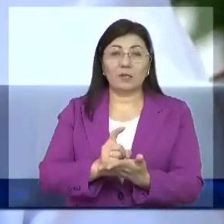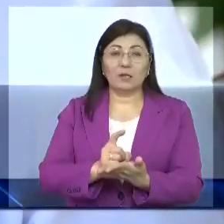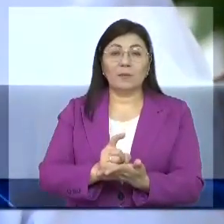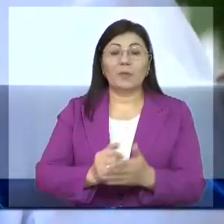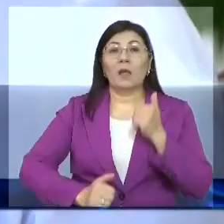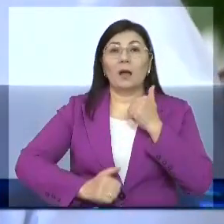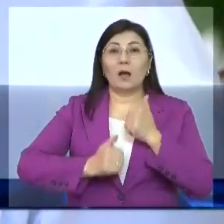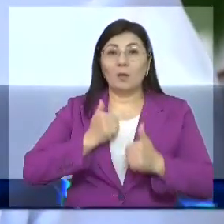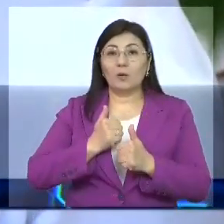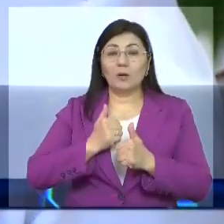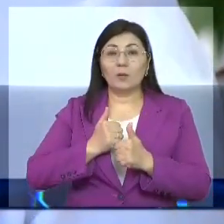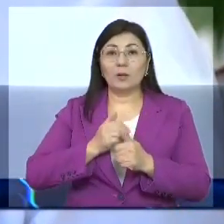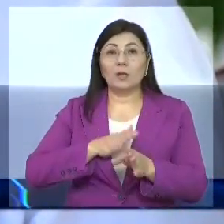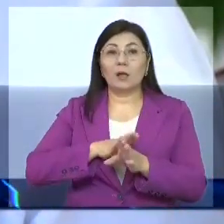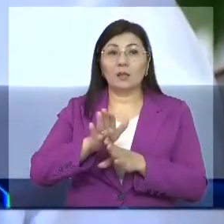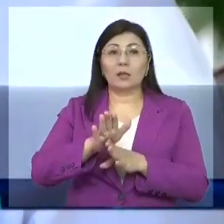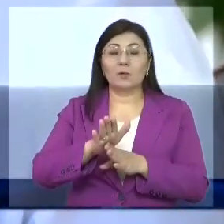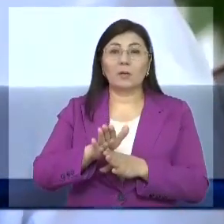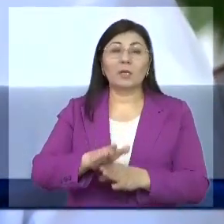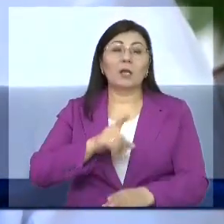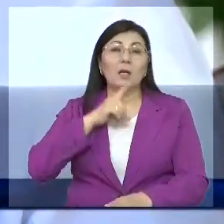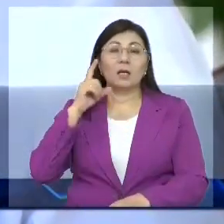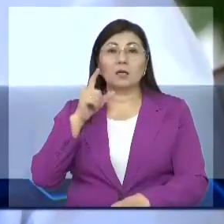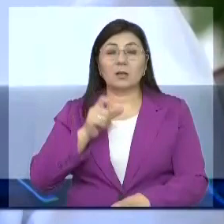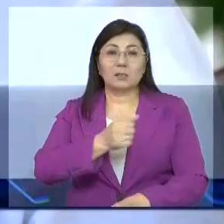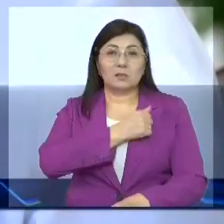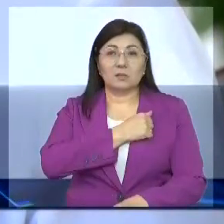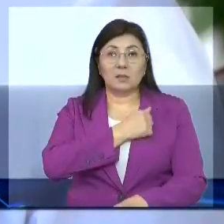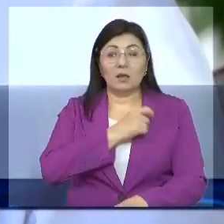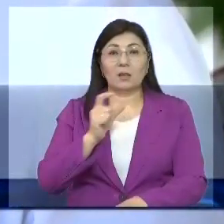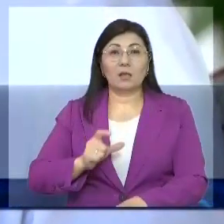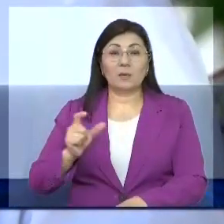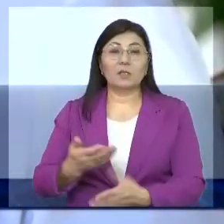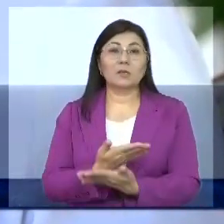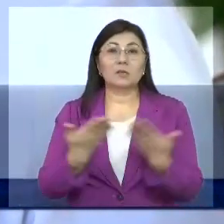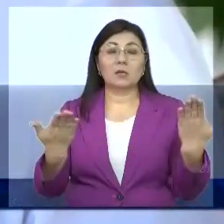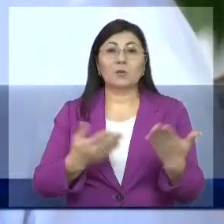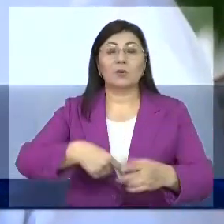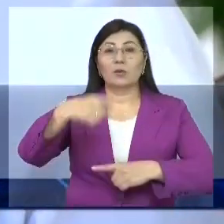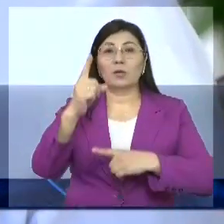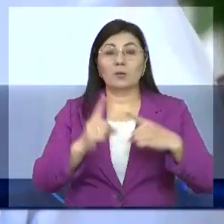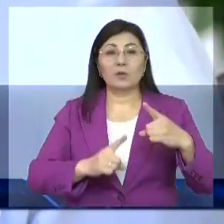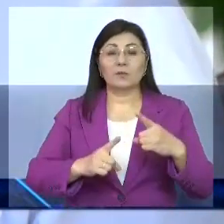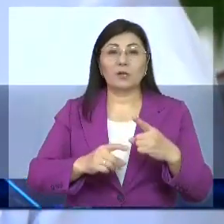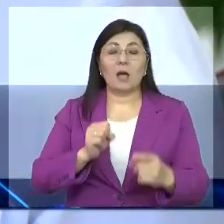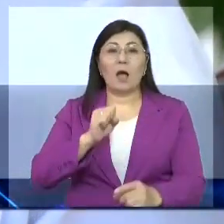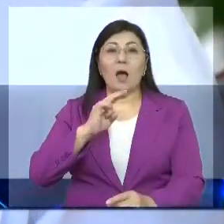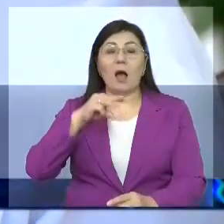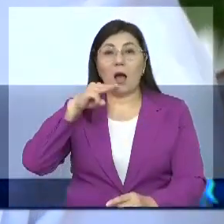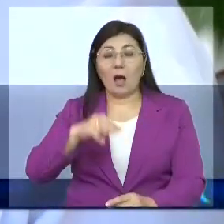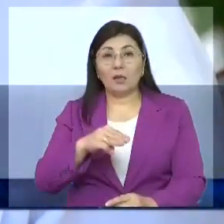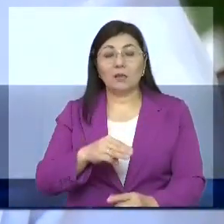абыроймен атқаруда. Жас сарбаздар, сіздер бүгін ел алдында әскери ант қабылдап,